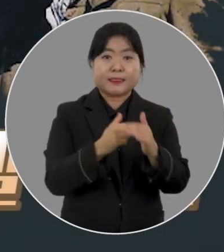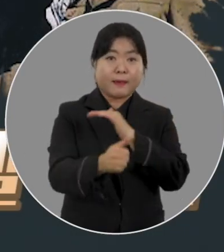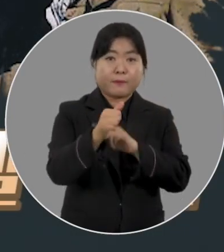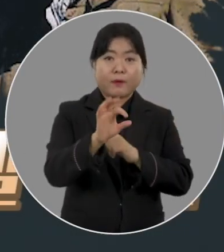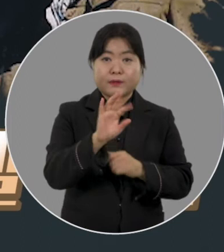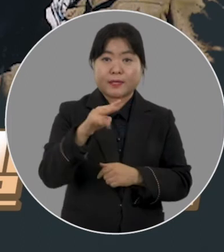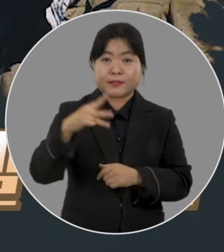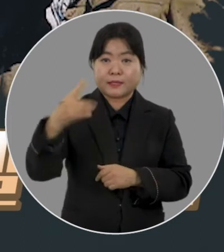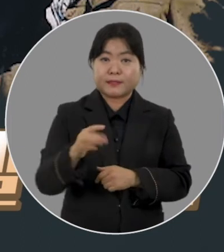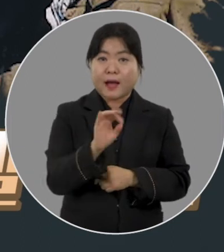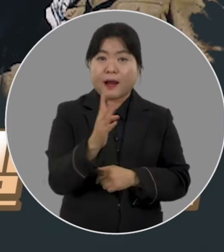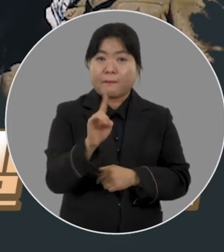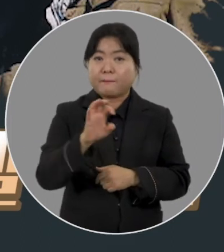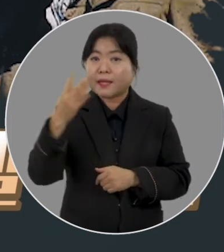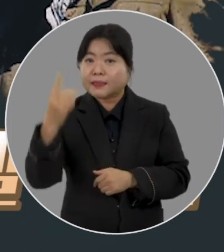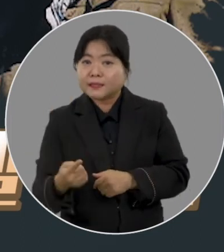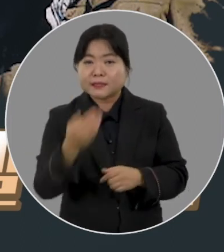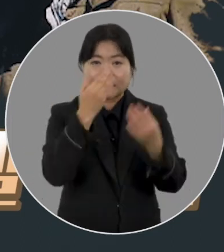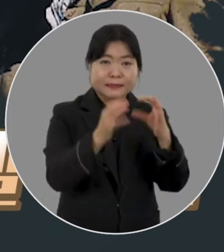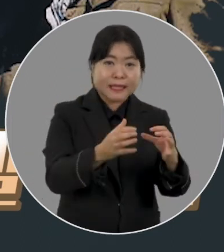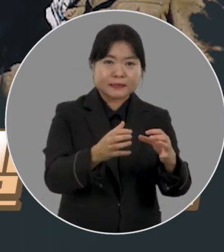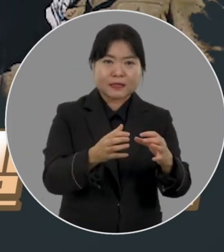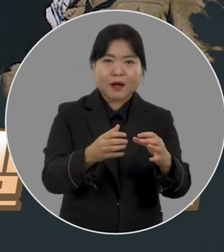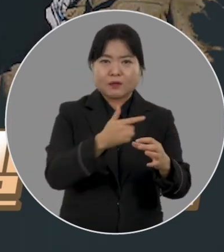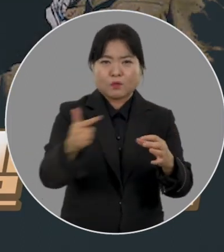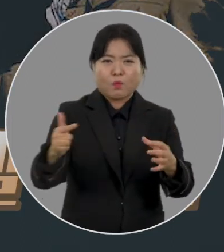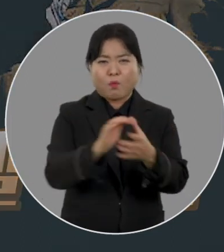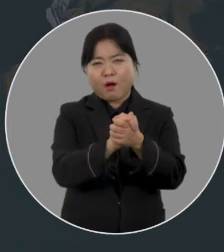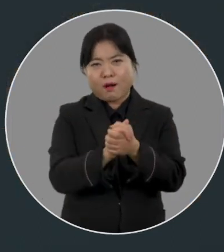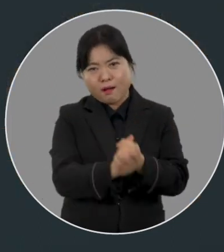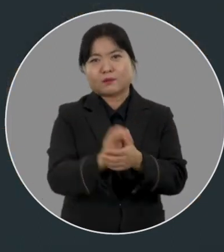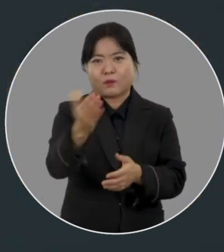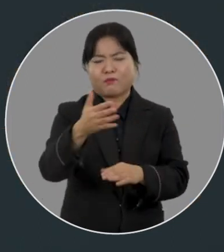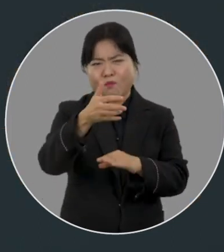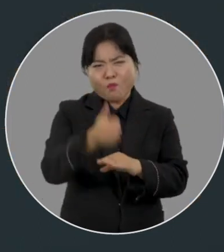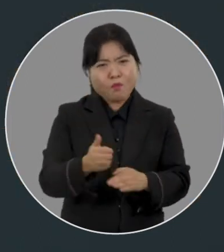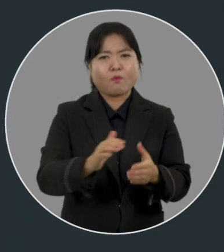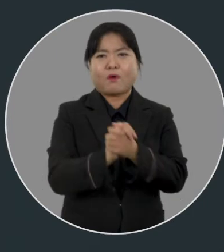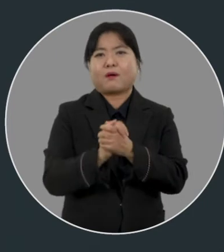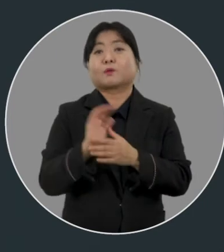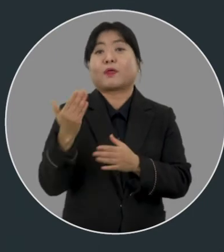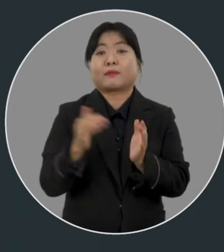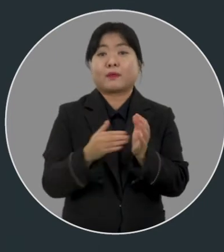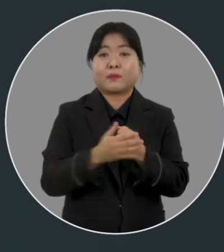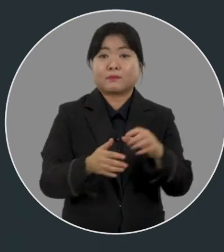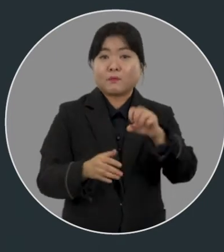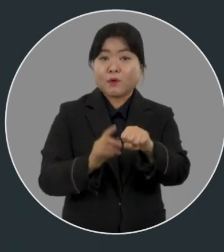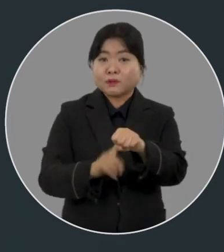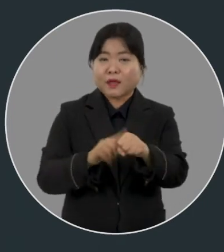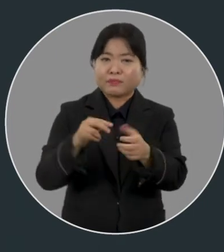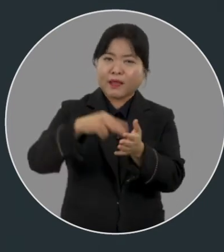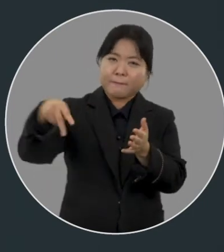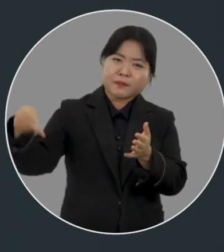야세르 아라파트와 이스라엘이 극적으로 화해하게 됩니다. 즉 점령지에 난민이